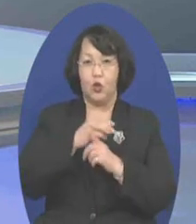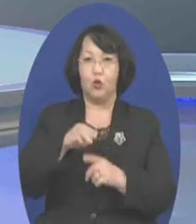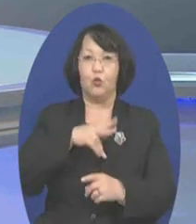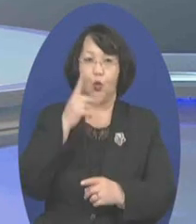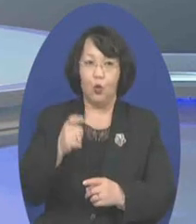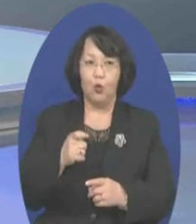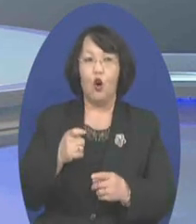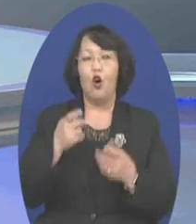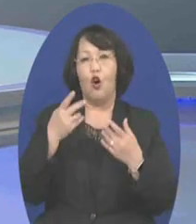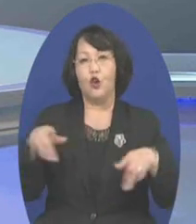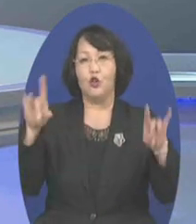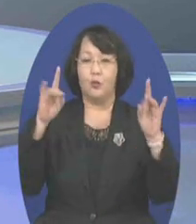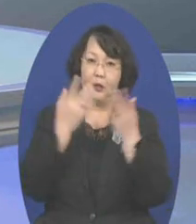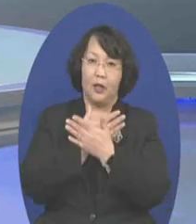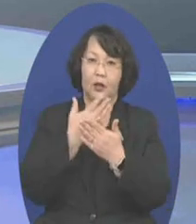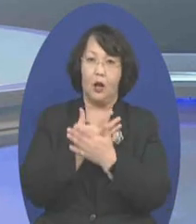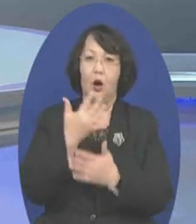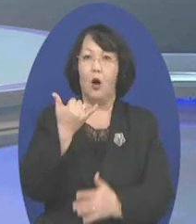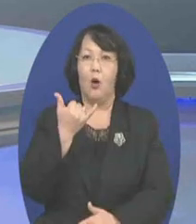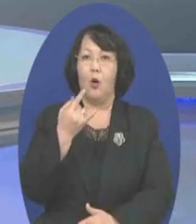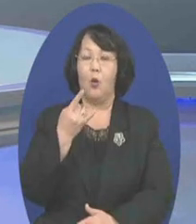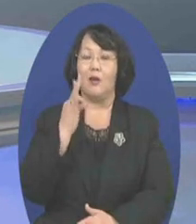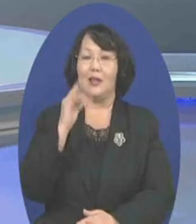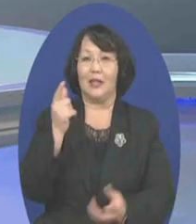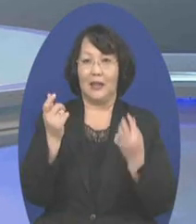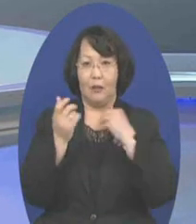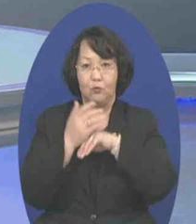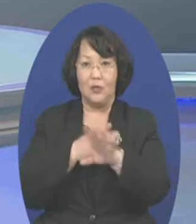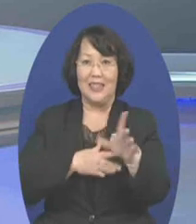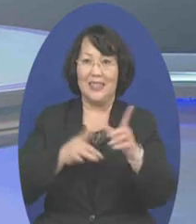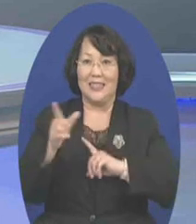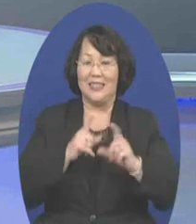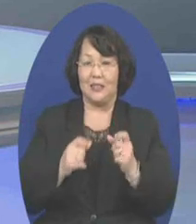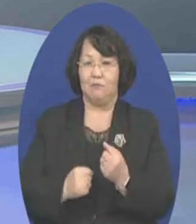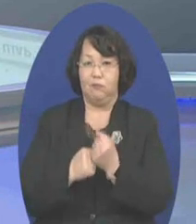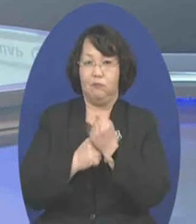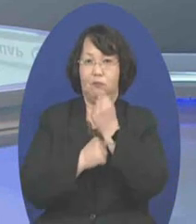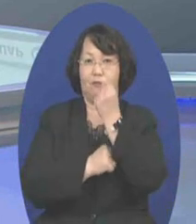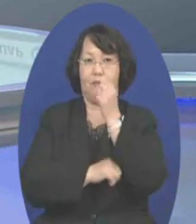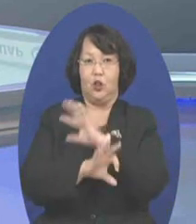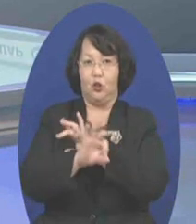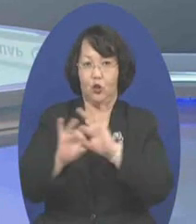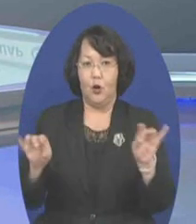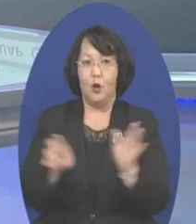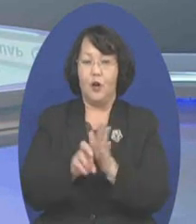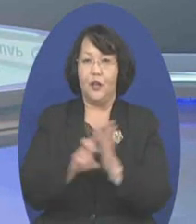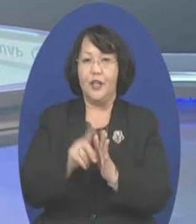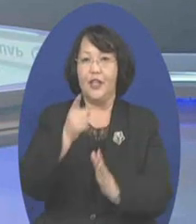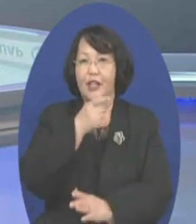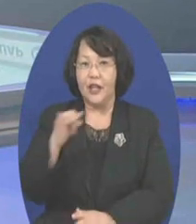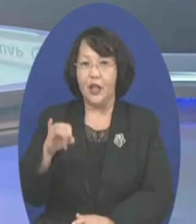хөгжим, кино урлагаар дамжуулж дэлхийд таниулах эдийн засгийг солонгоруулах боломжтой болсон тухай, хин төлөвчдийн импорт